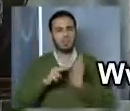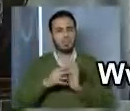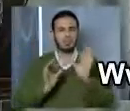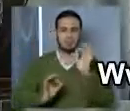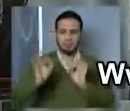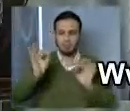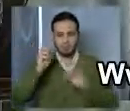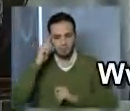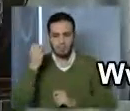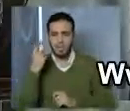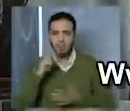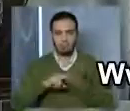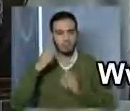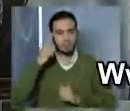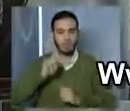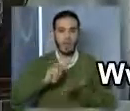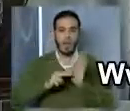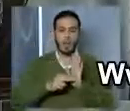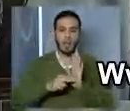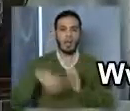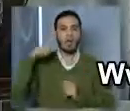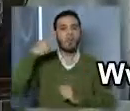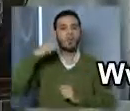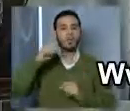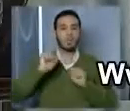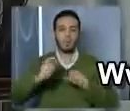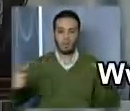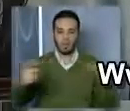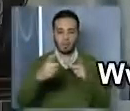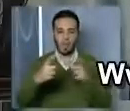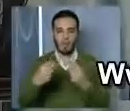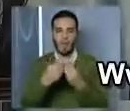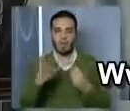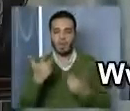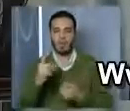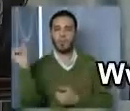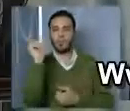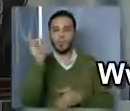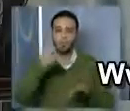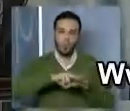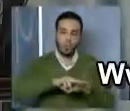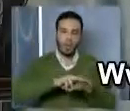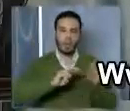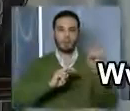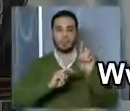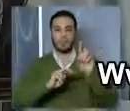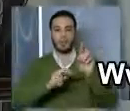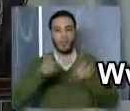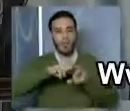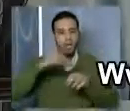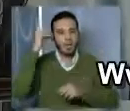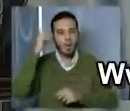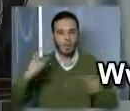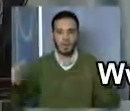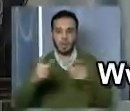سياسي. التفكير السياسي ده جاب مين؟ كان معاهدة أوسلو لو تتذكروا أيها الإخوة والأخوات. بدأوا في التفكير مرة تانية